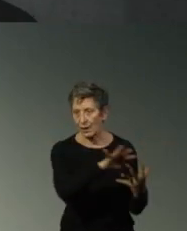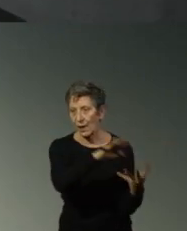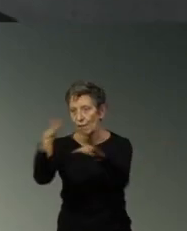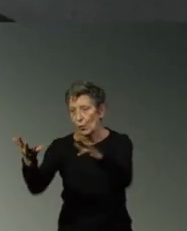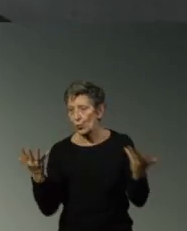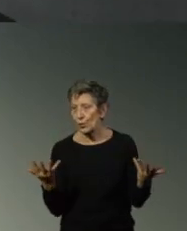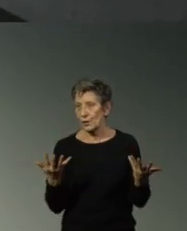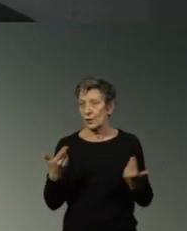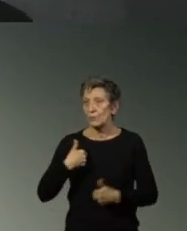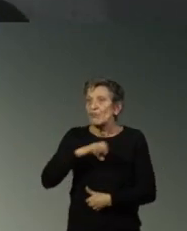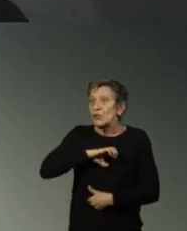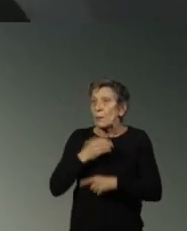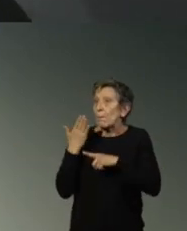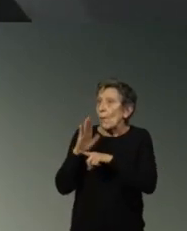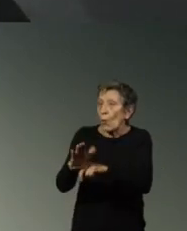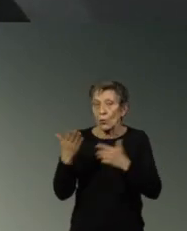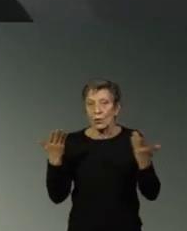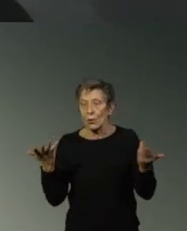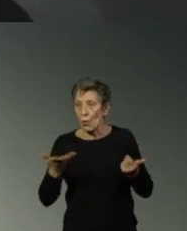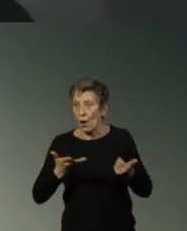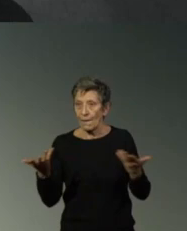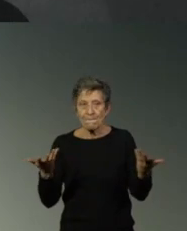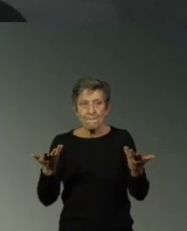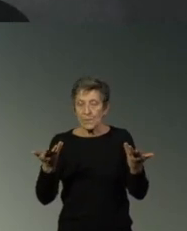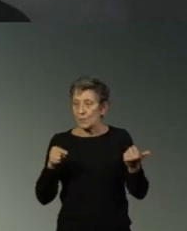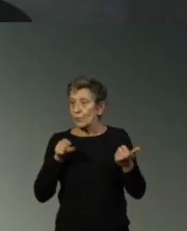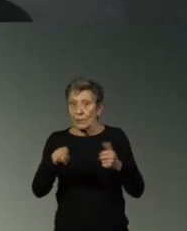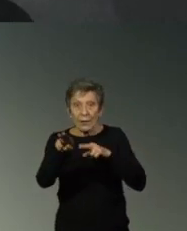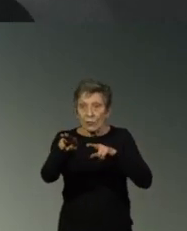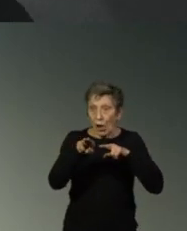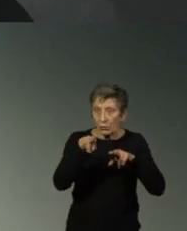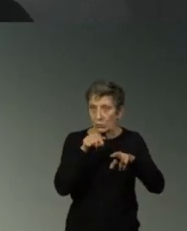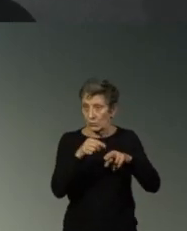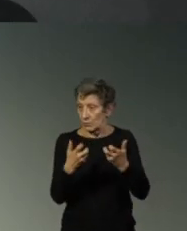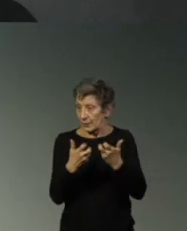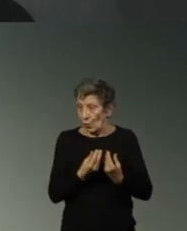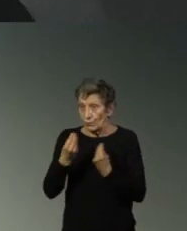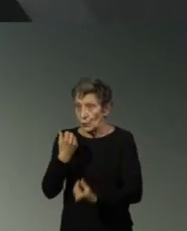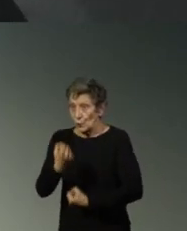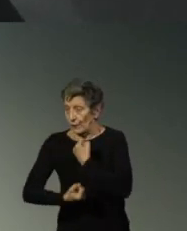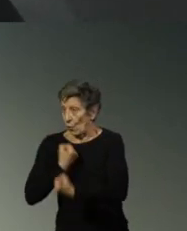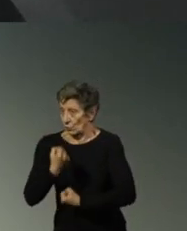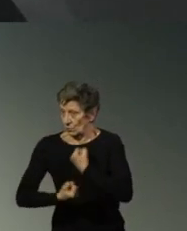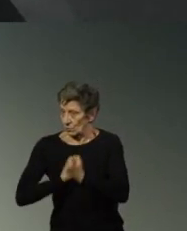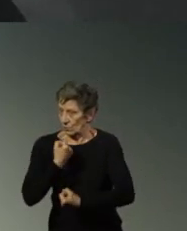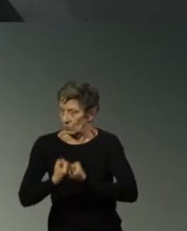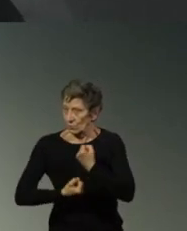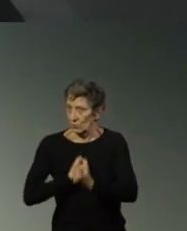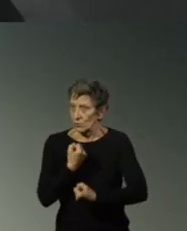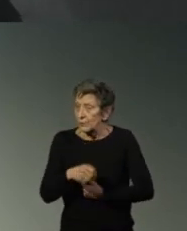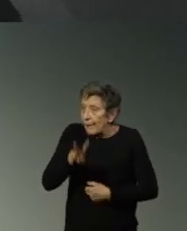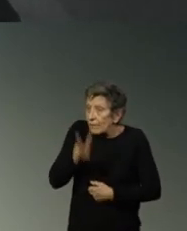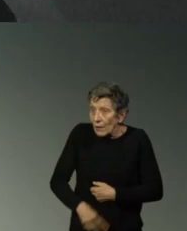une inadéquation entre les discours autour d'une pratique, par exemple la chasse, qui génère énormément de souffrance, le plus souvent de façon